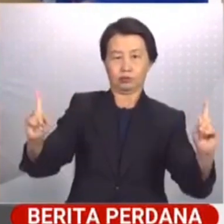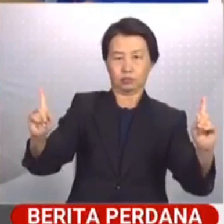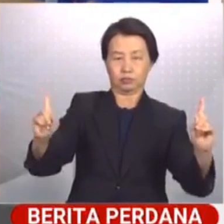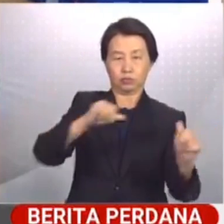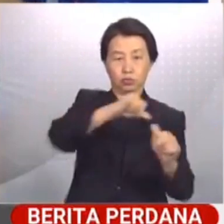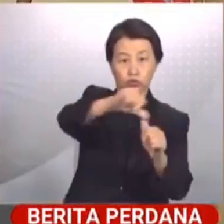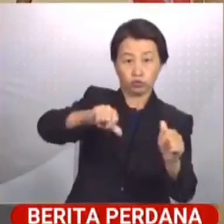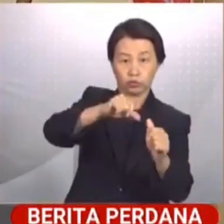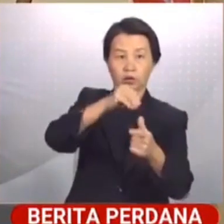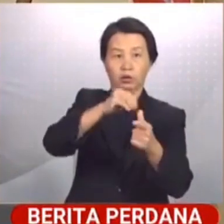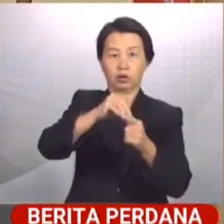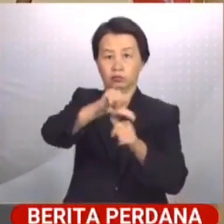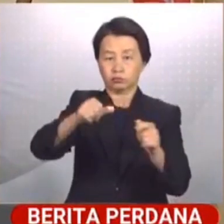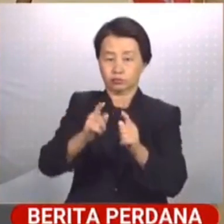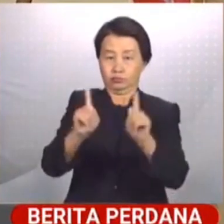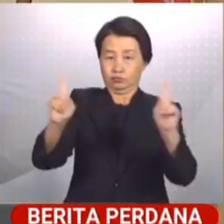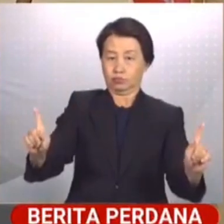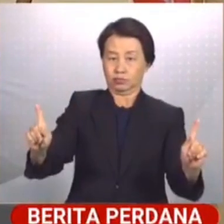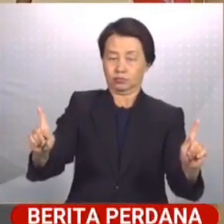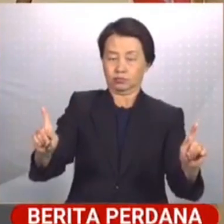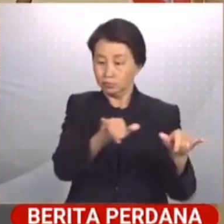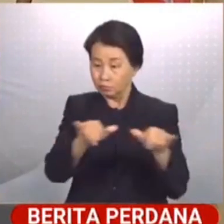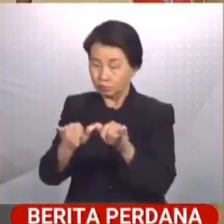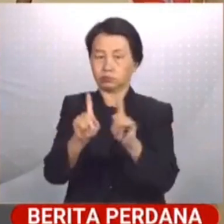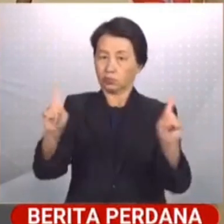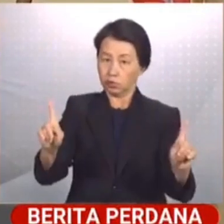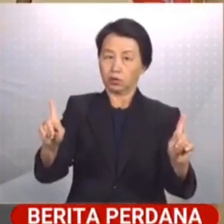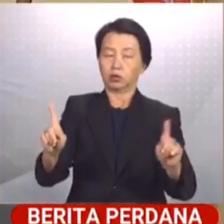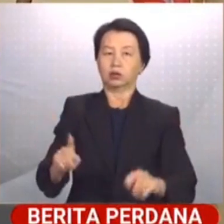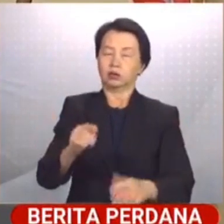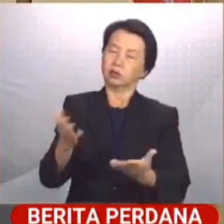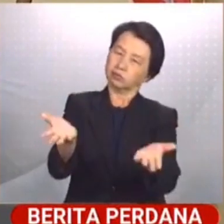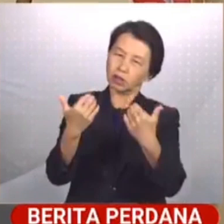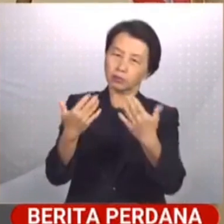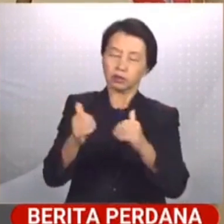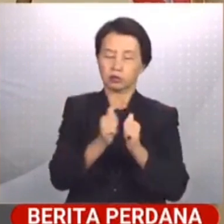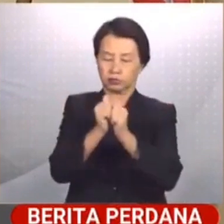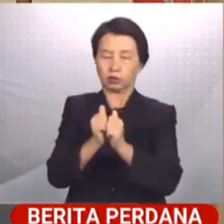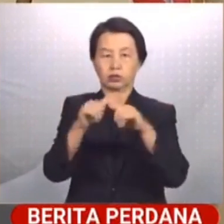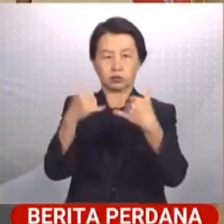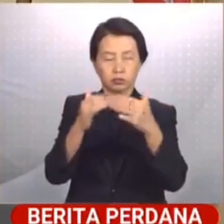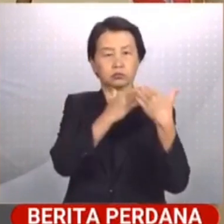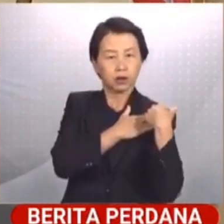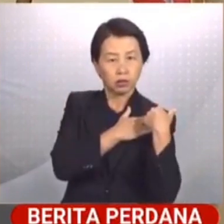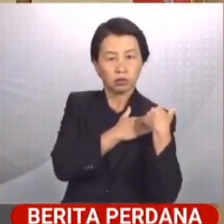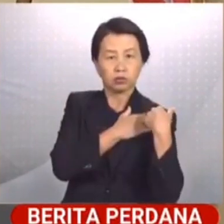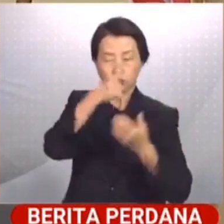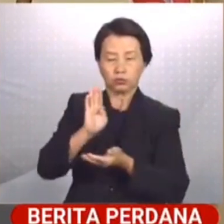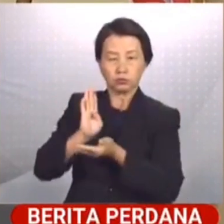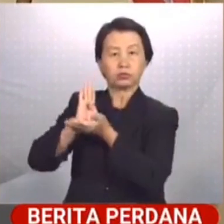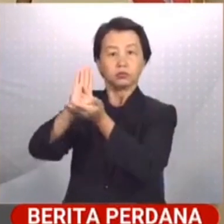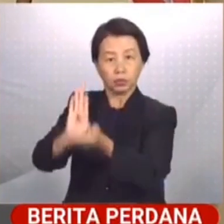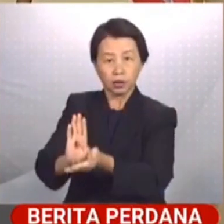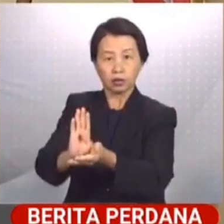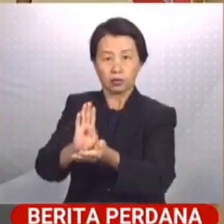ataupun Social Distortion marilah kita bersama memainkan peranan membantu